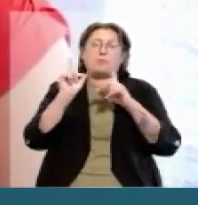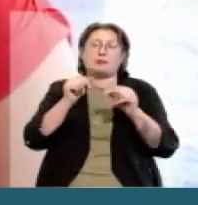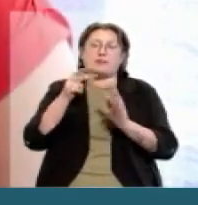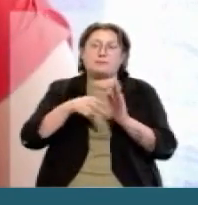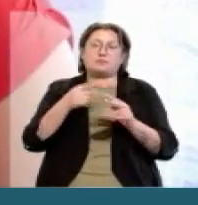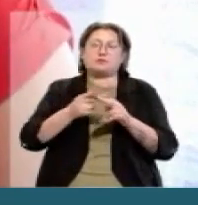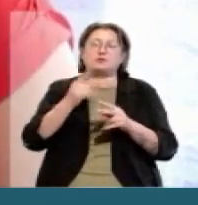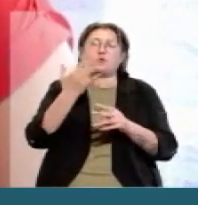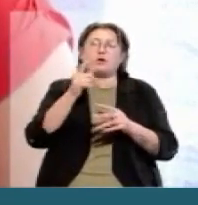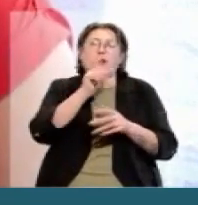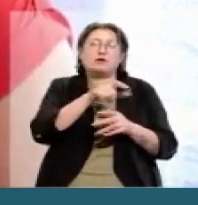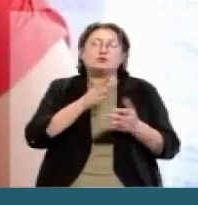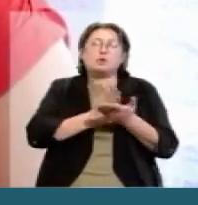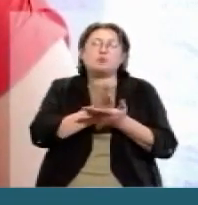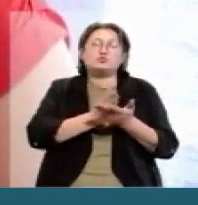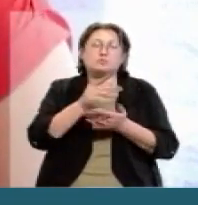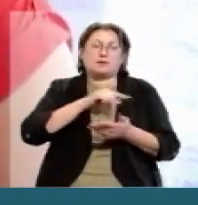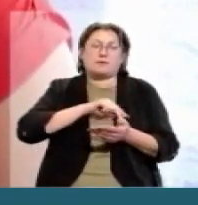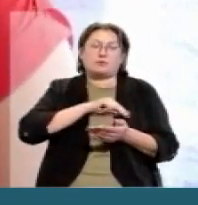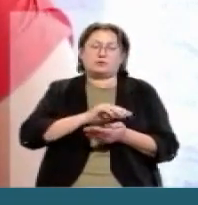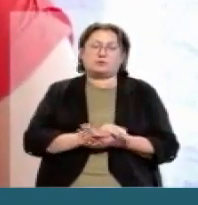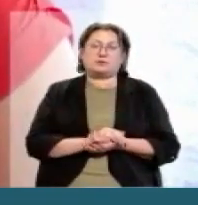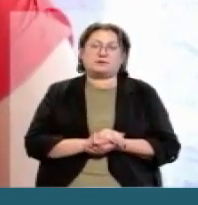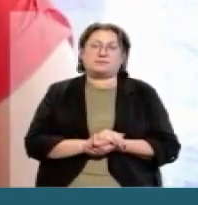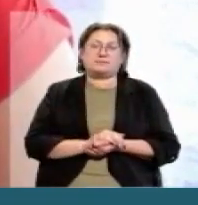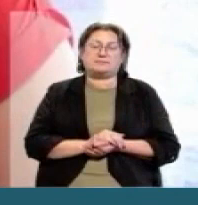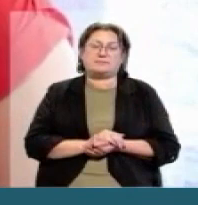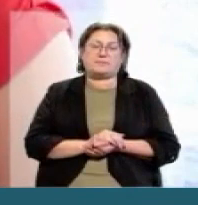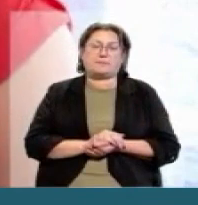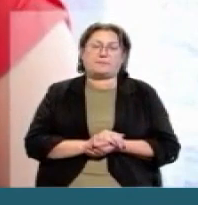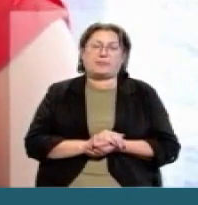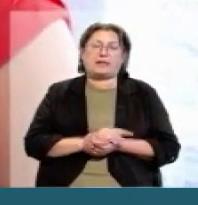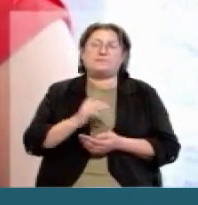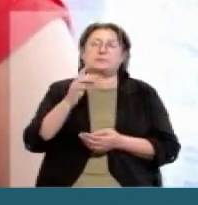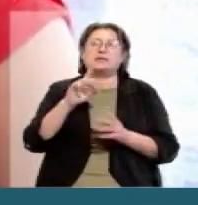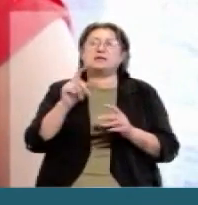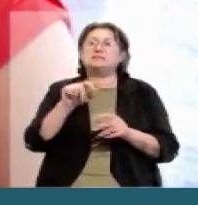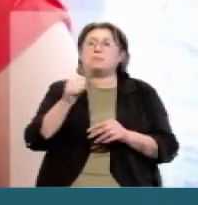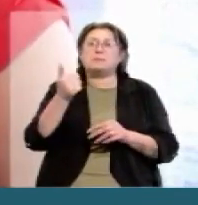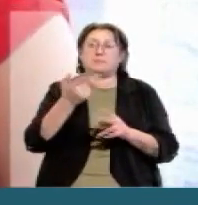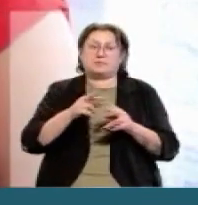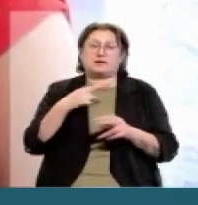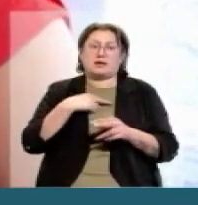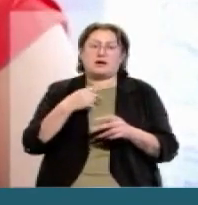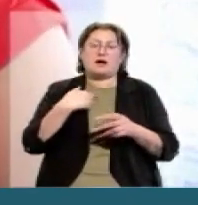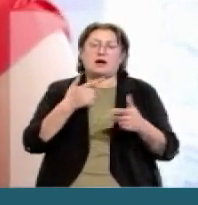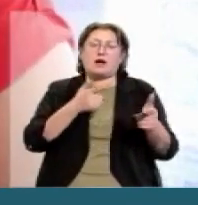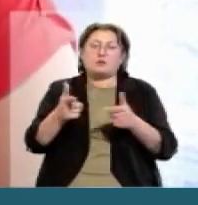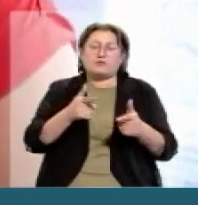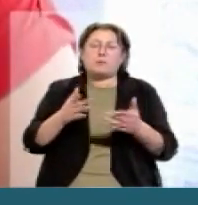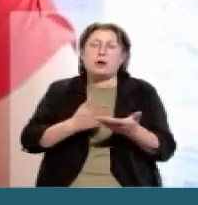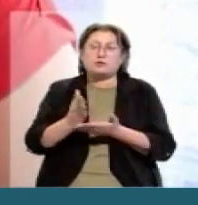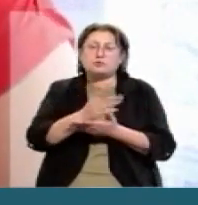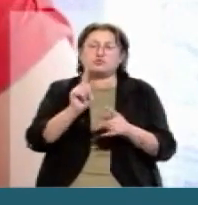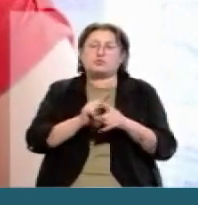поезде, это сколько служб, да, вообще работает. Вот самое первое, можно сказать, и я приготавливаю этот маршрут,